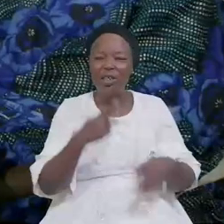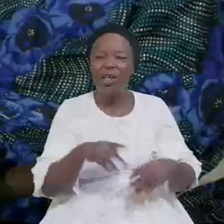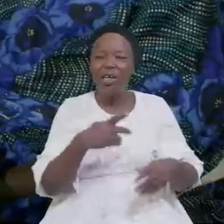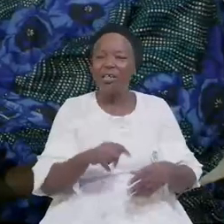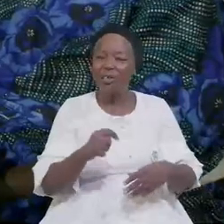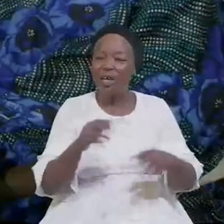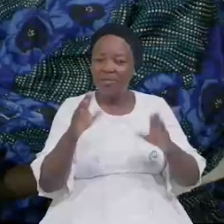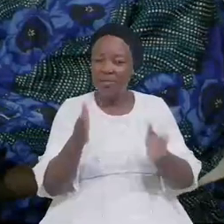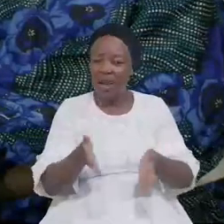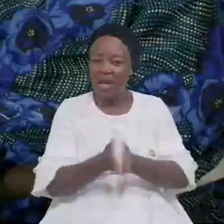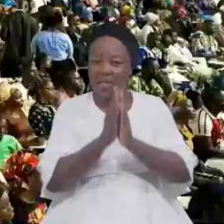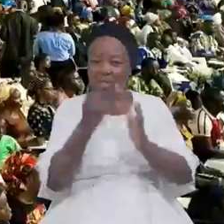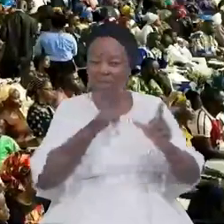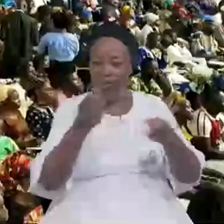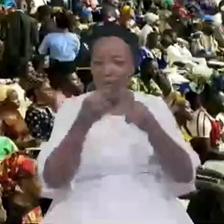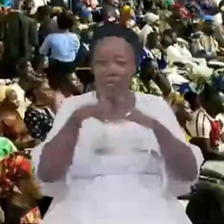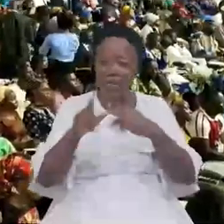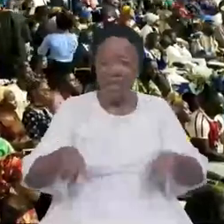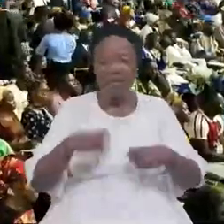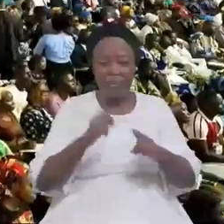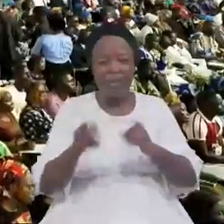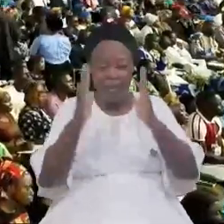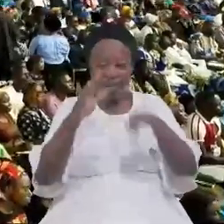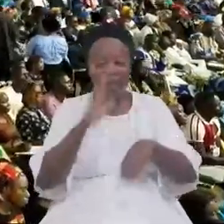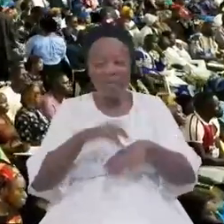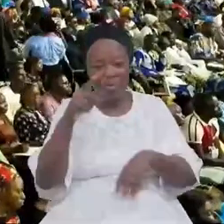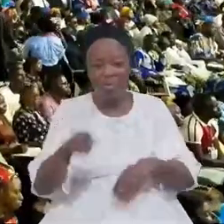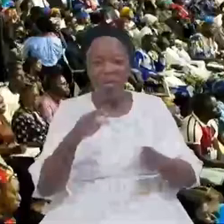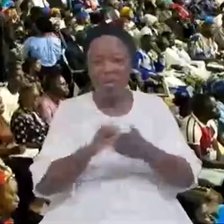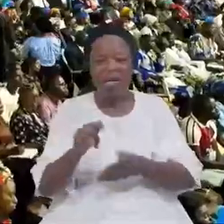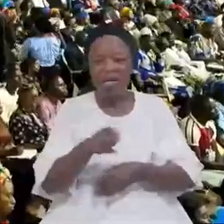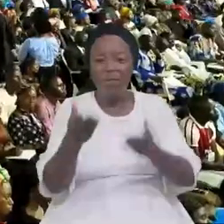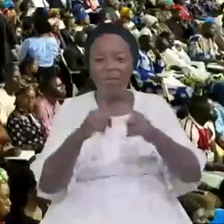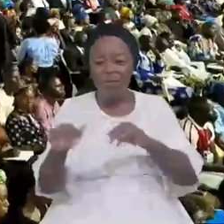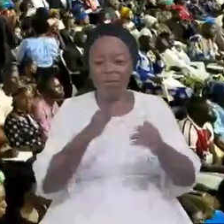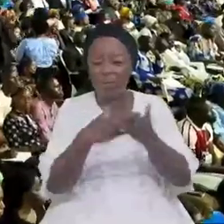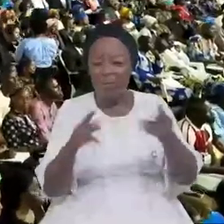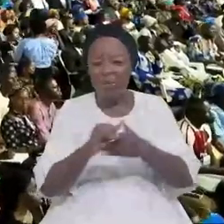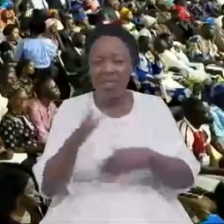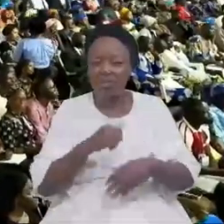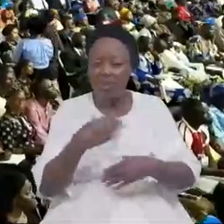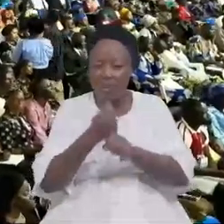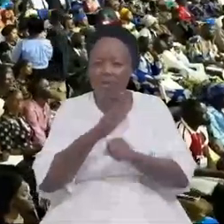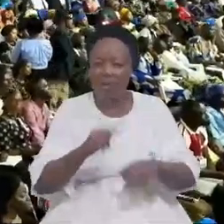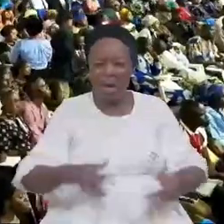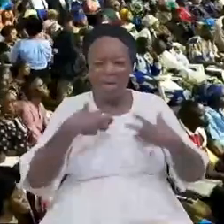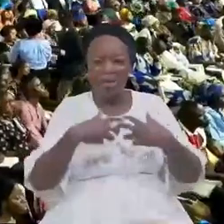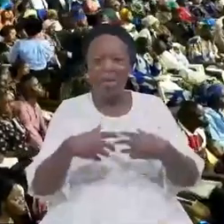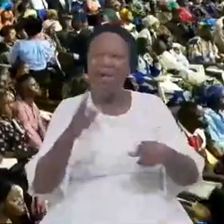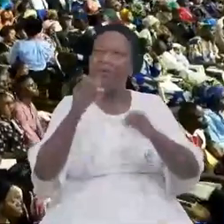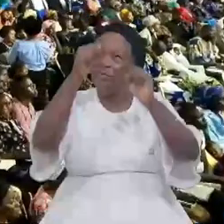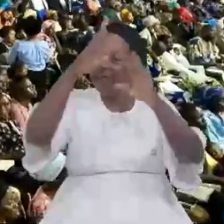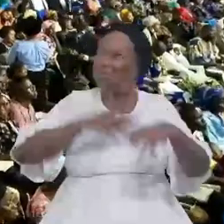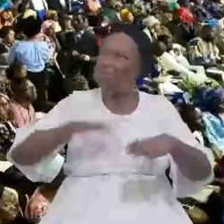leur vie et se concentrent sur toi, voudrant faire quelque chose pour te secouer. Paix,